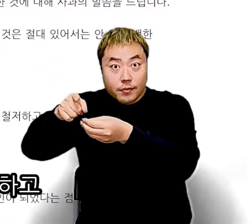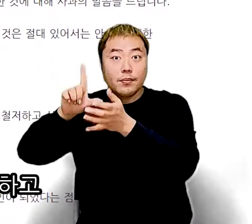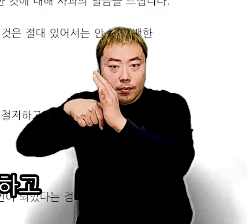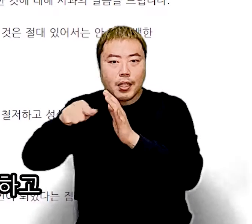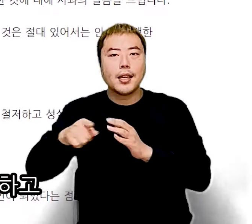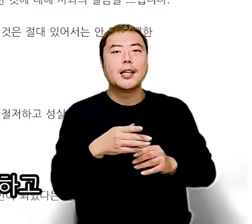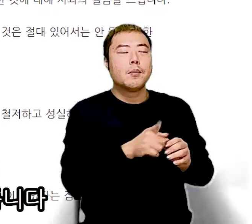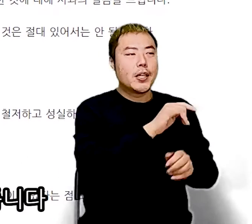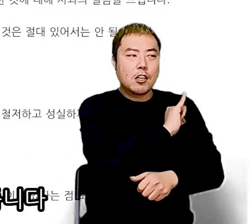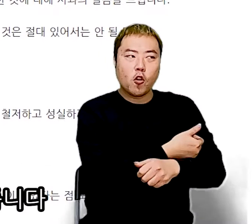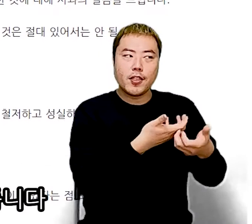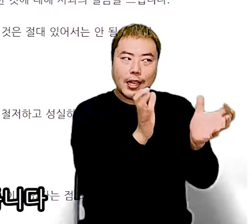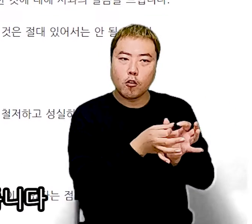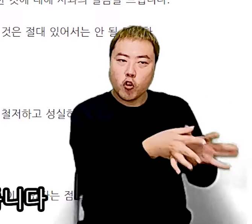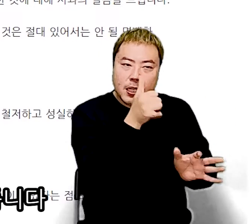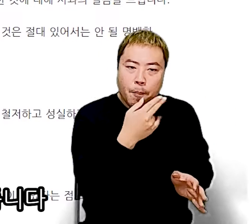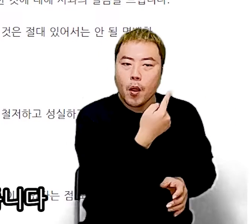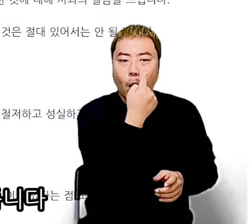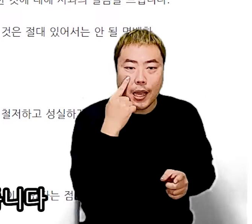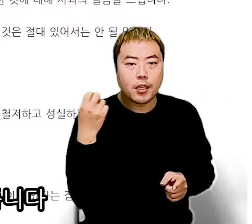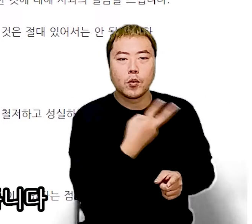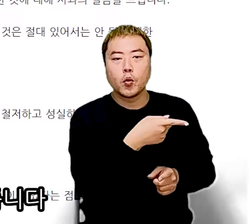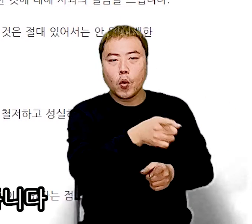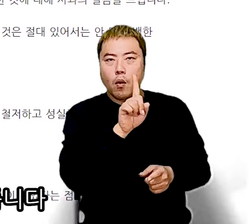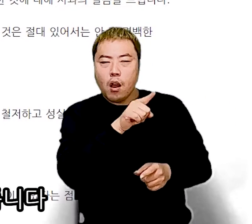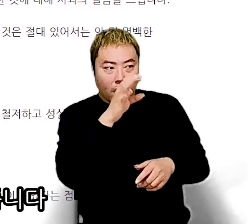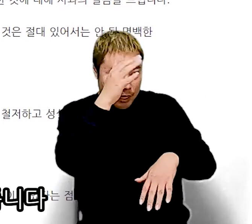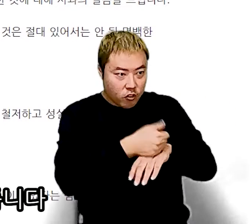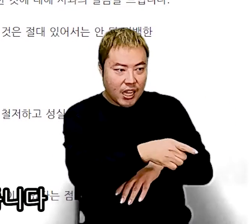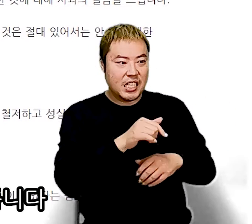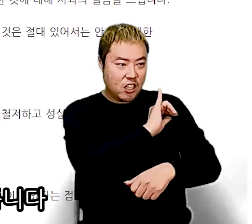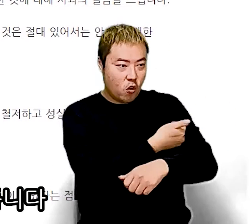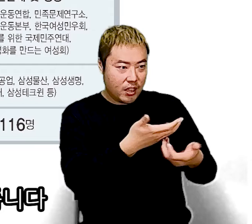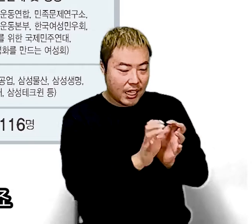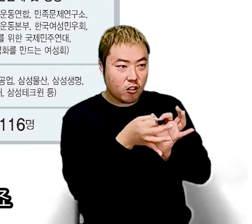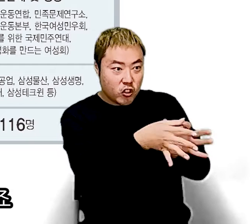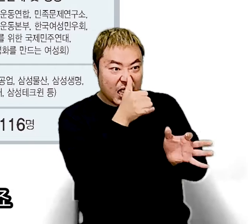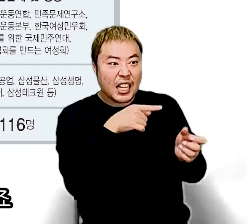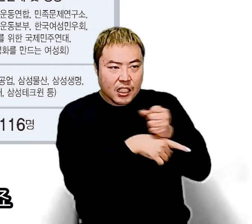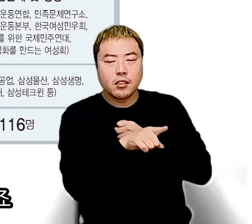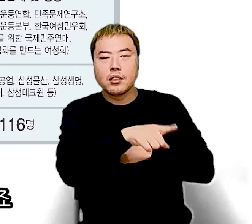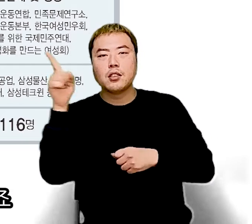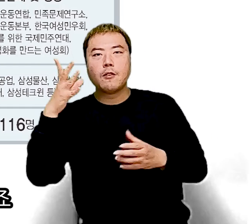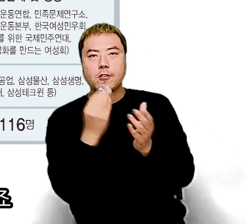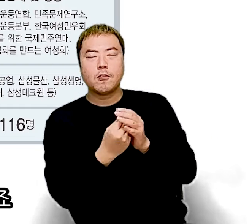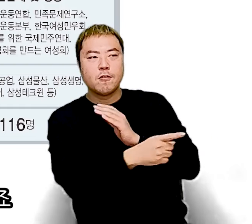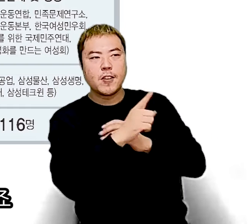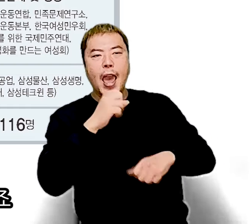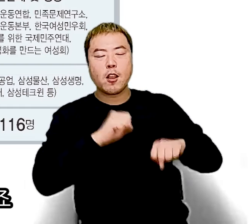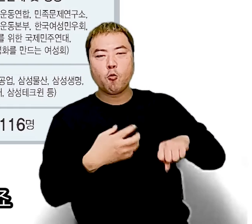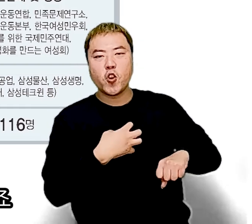여부를 파악하고 불온단체 기부금 공제 내역 결과라는 문건을 만듭니다. 20여 개 계열사